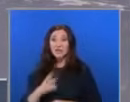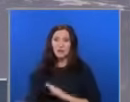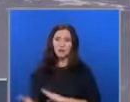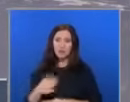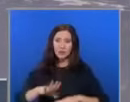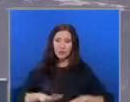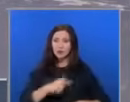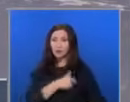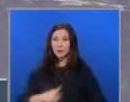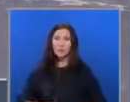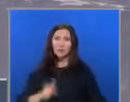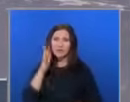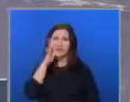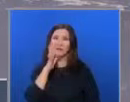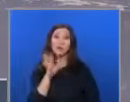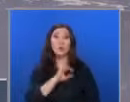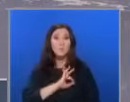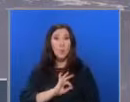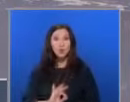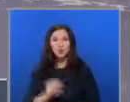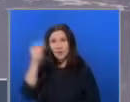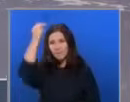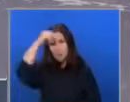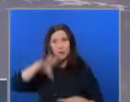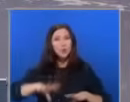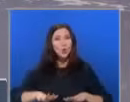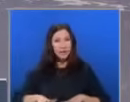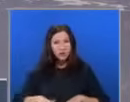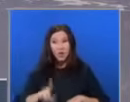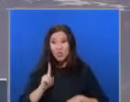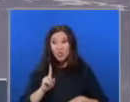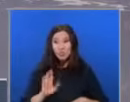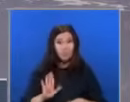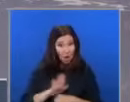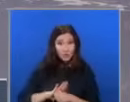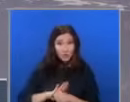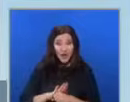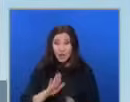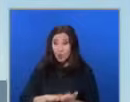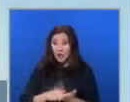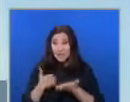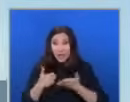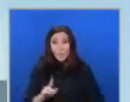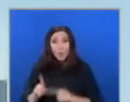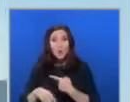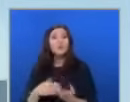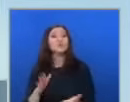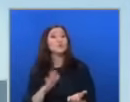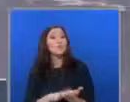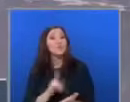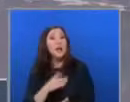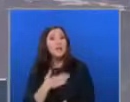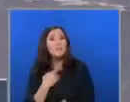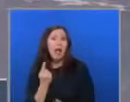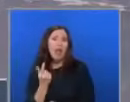граждани на Република Северна Македония са получили българско гражданство на основание доказан произход с документи. Трябва да